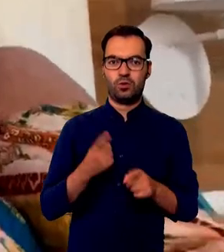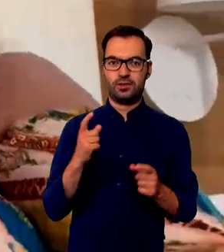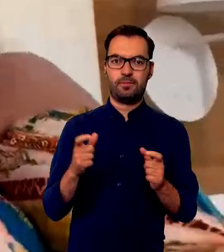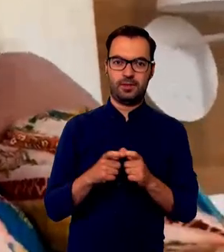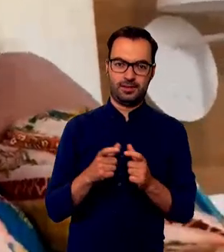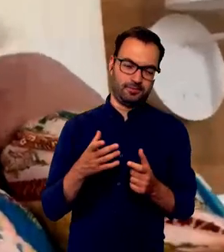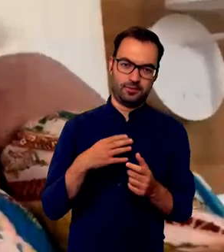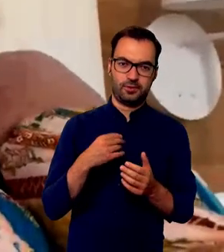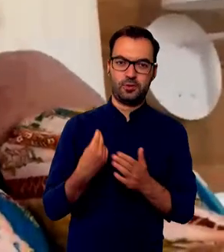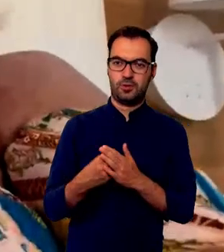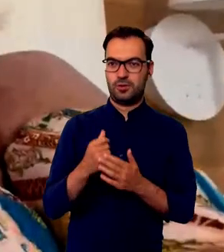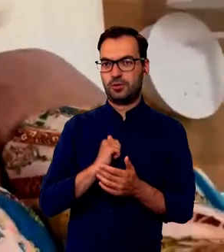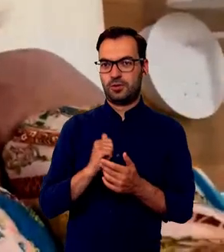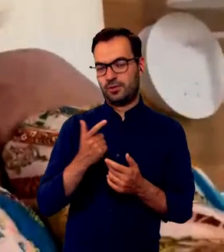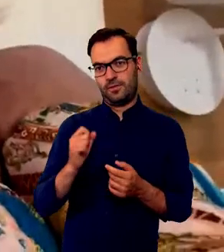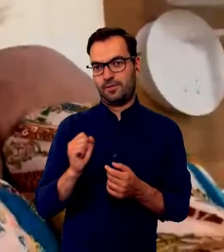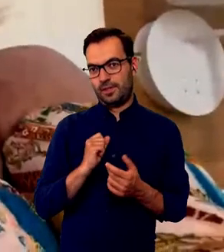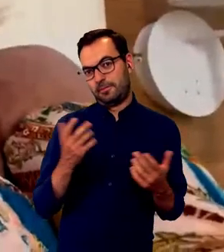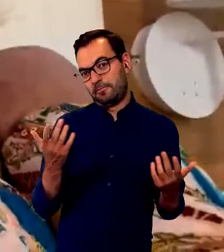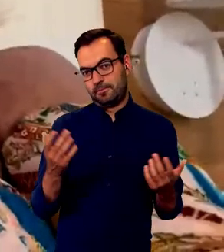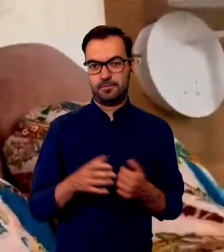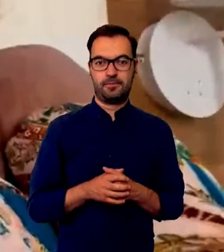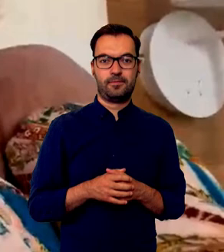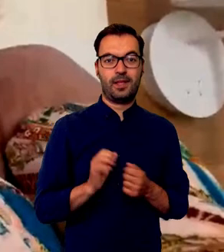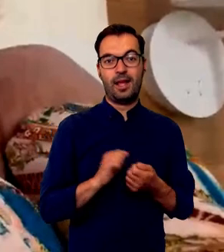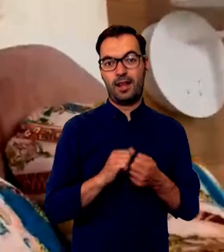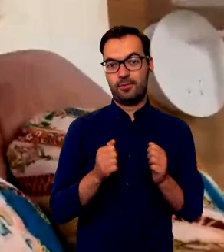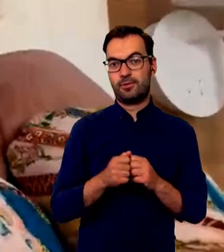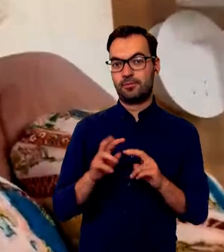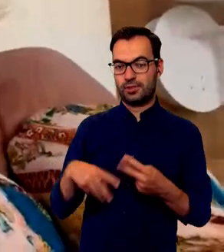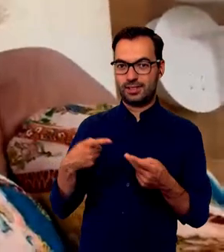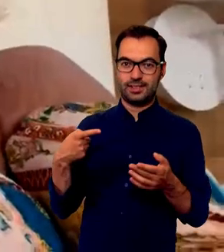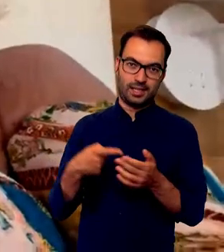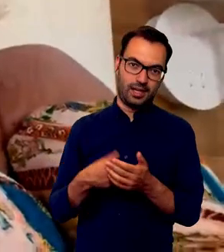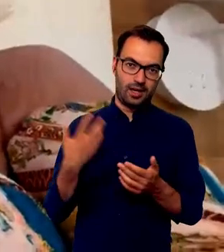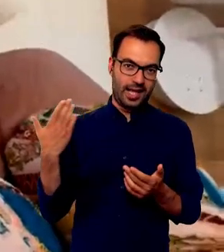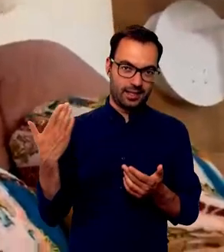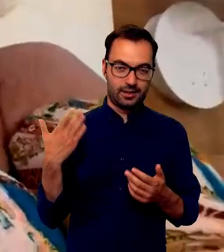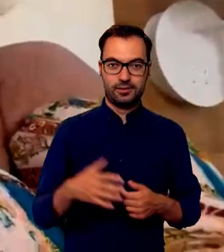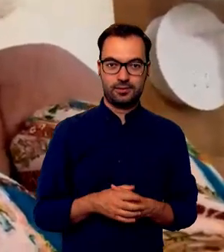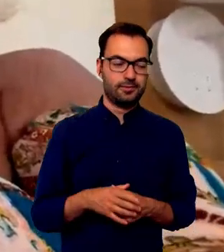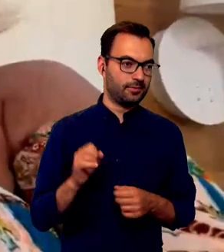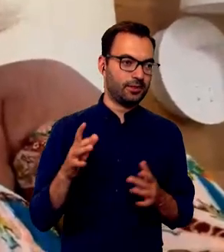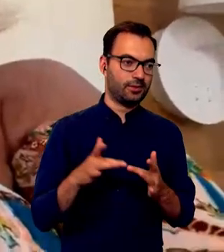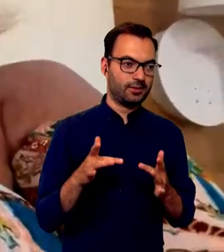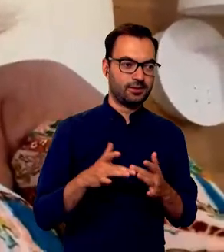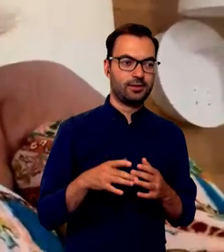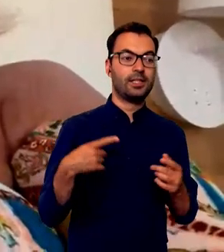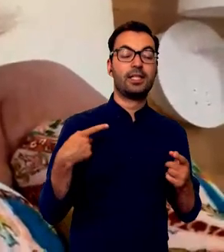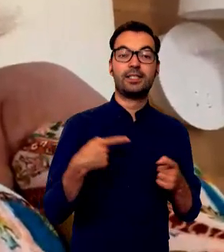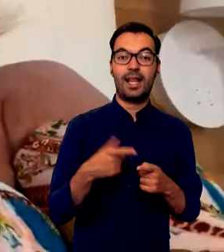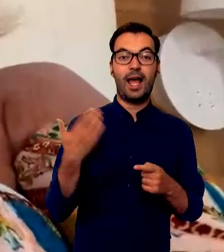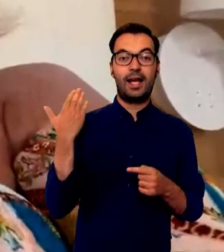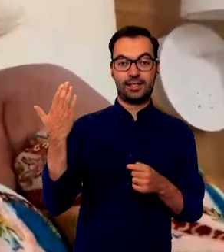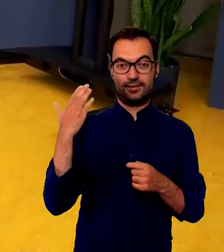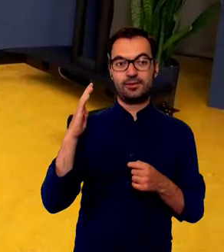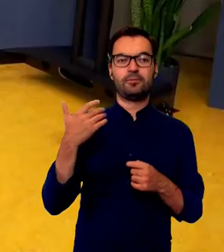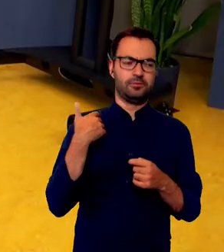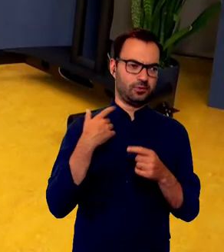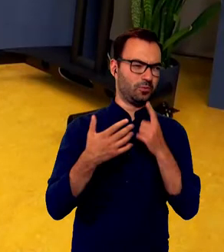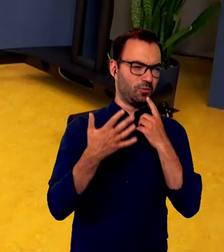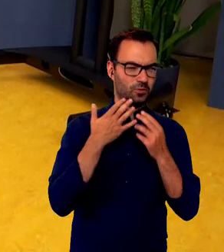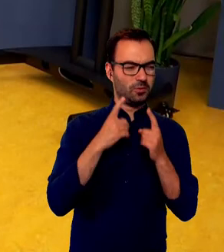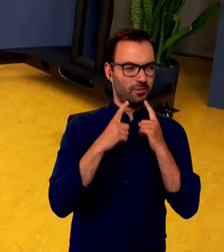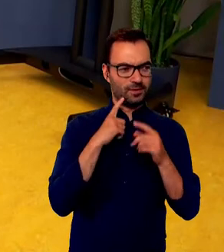i kupić na przykład sobie coś fajnego albo przekazać też na cel dobry. No, absolutnie. O tych celach dobroczynnych przecież też